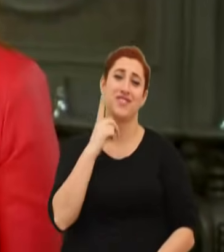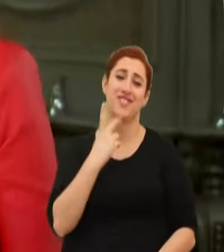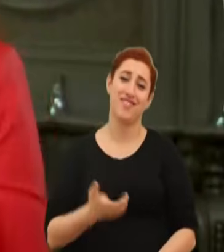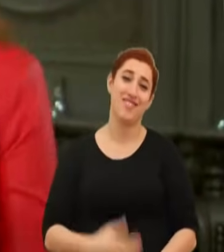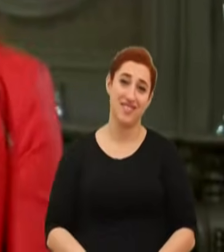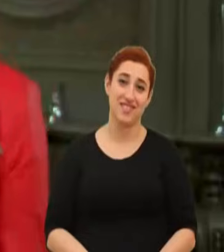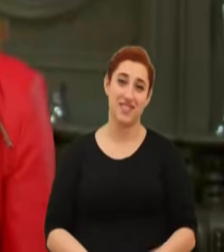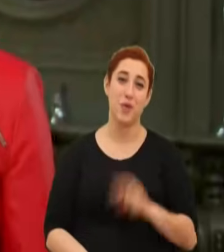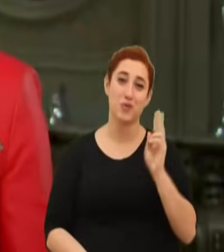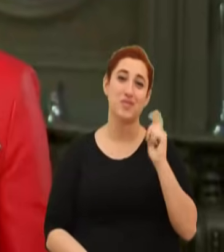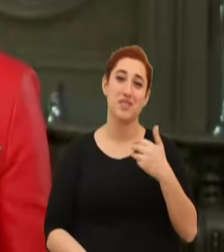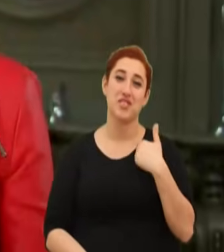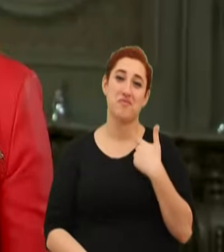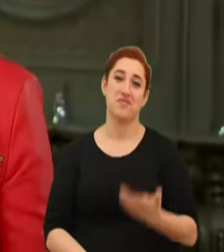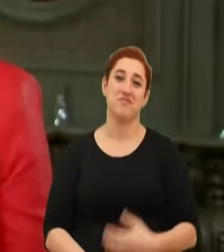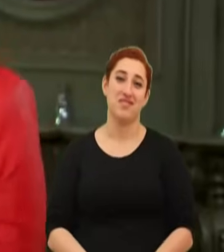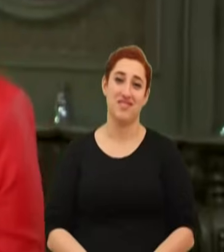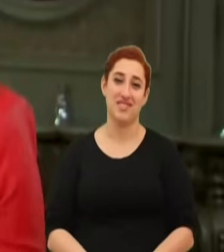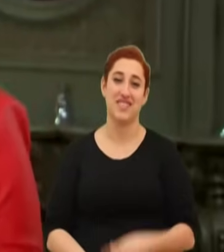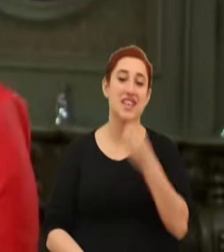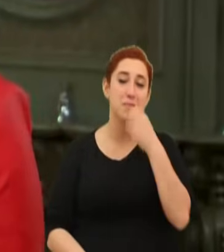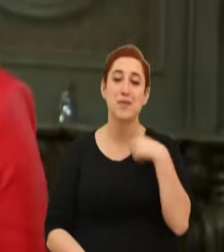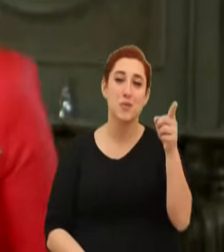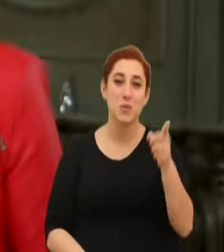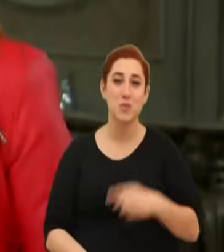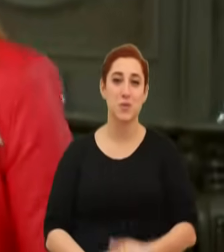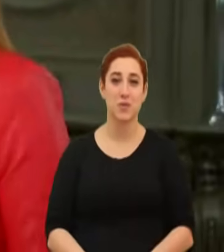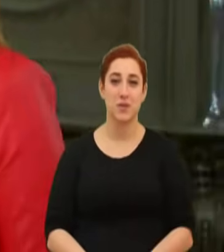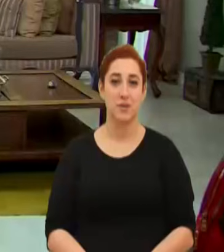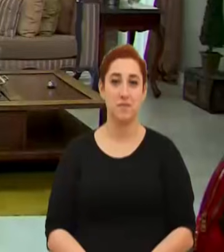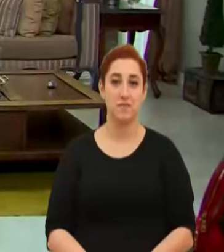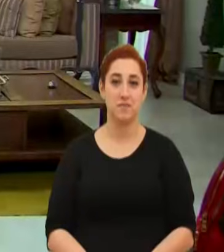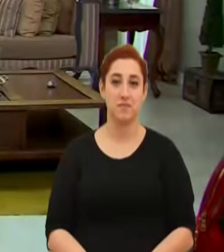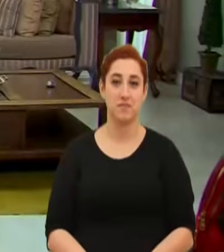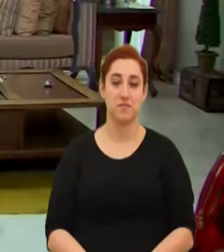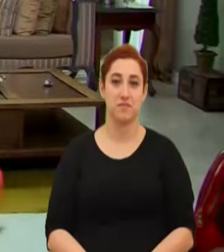ya. Yapacakmış ya. Yerim onu ben.